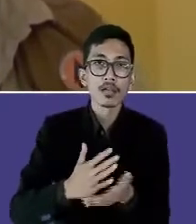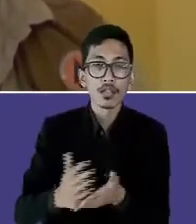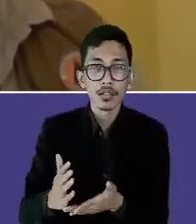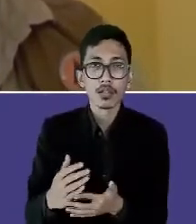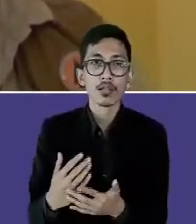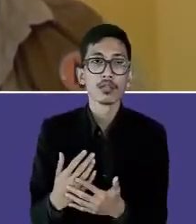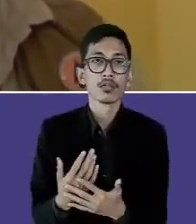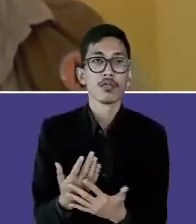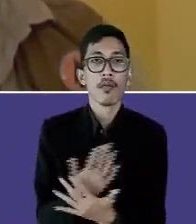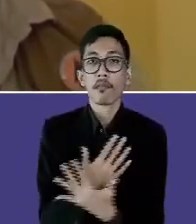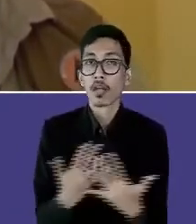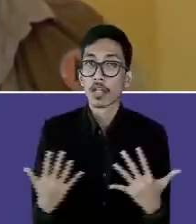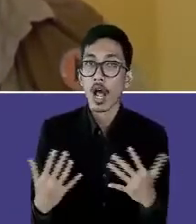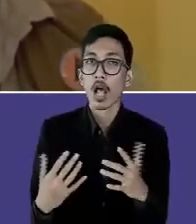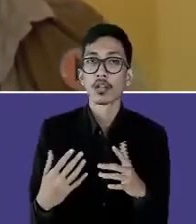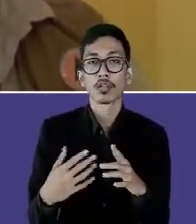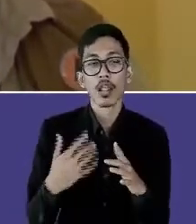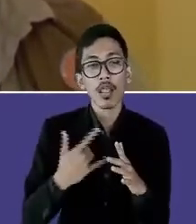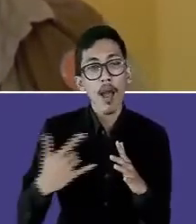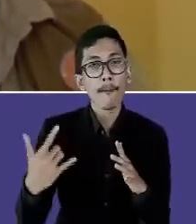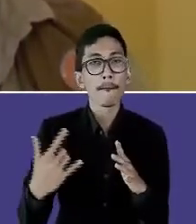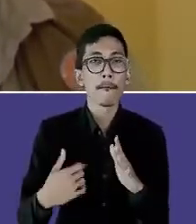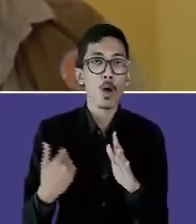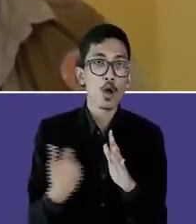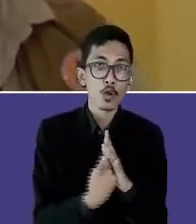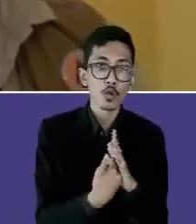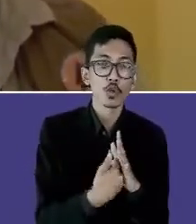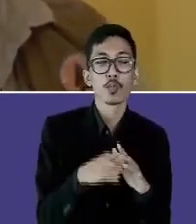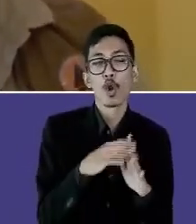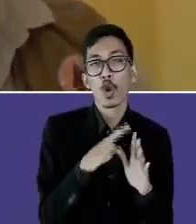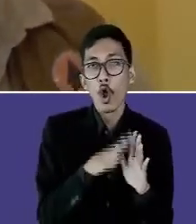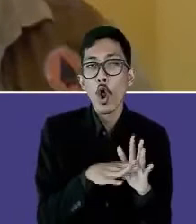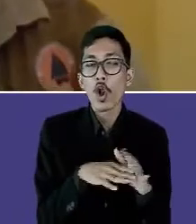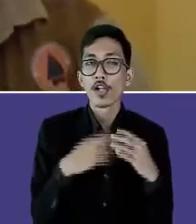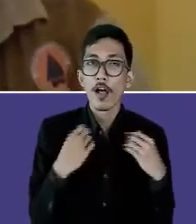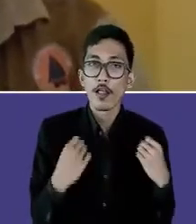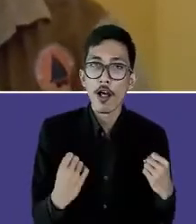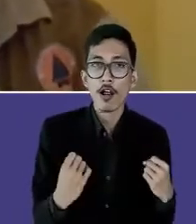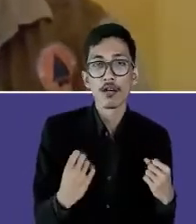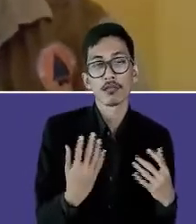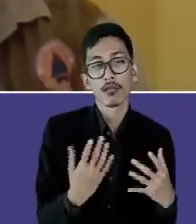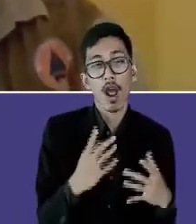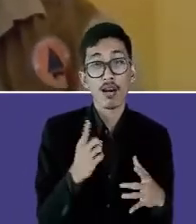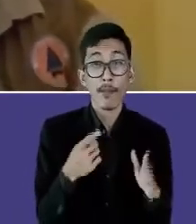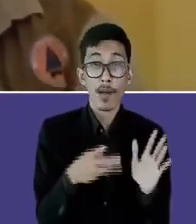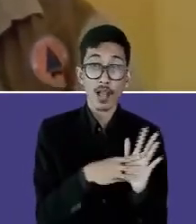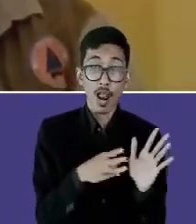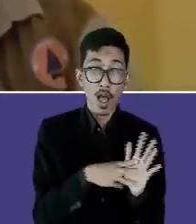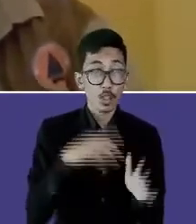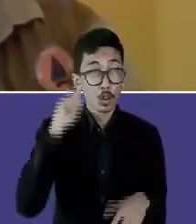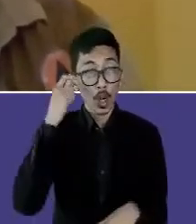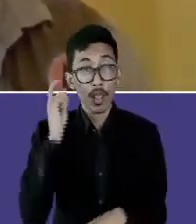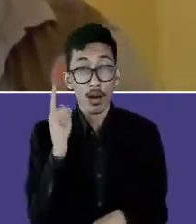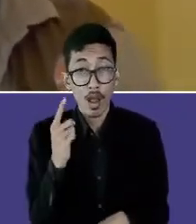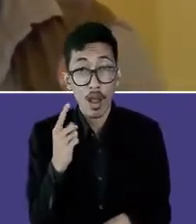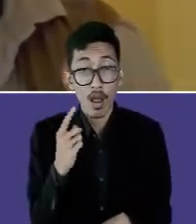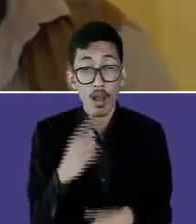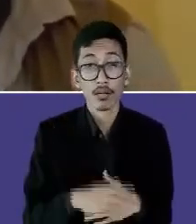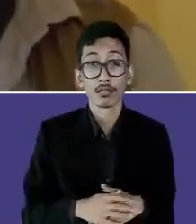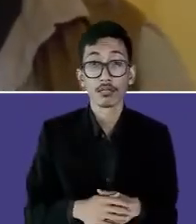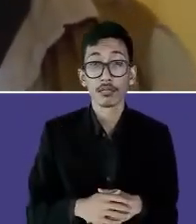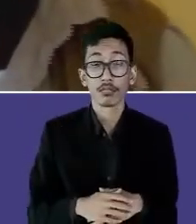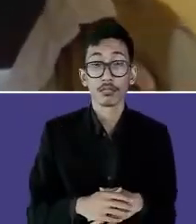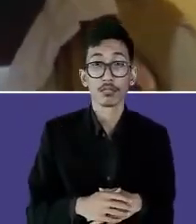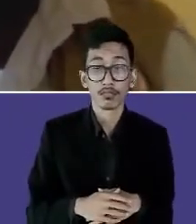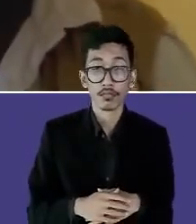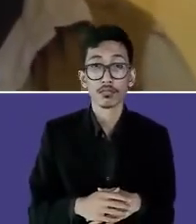agar masyarakat tetap taat prokes ini Pak? Yang pertama mungkin apakah ada kendala atau kesulitan di lapangan, dan